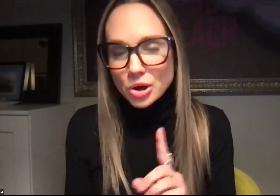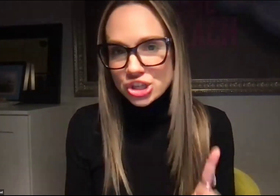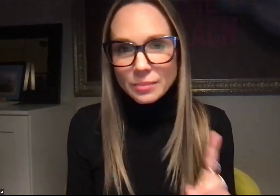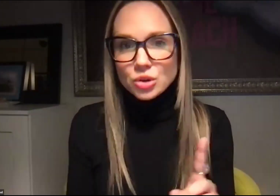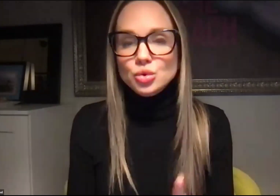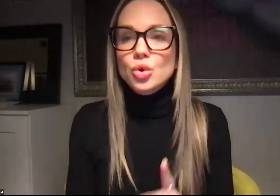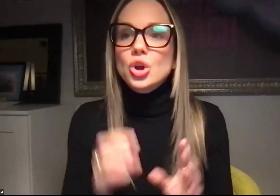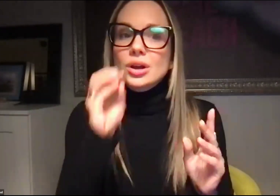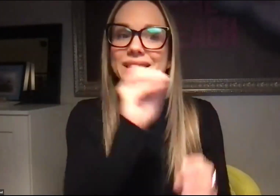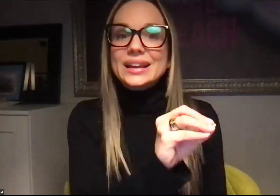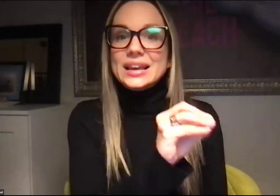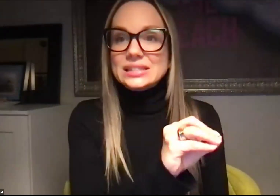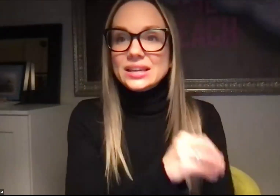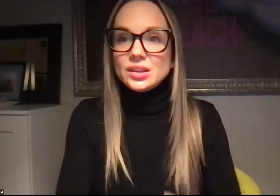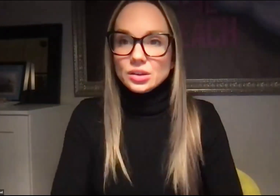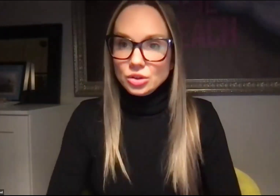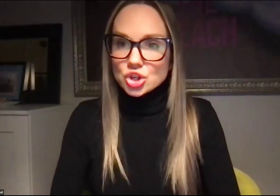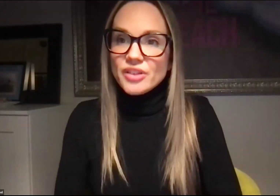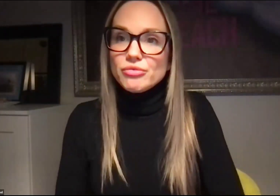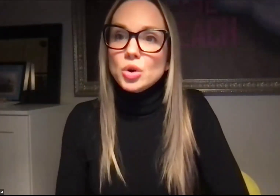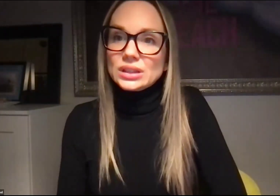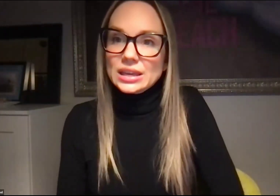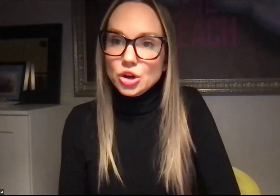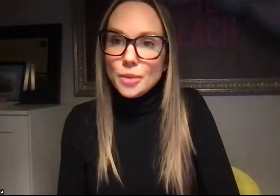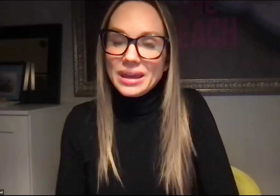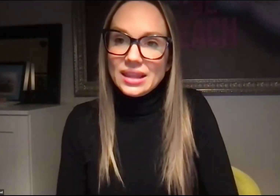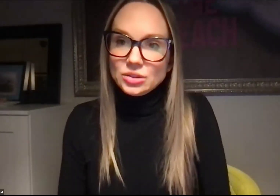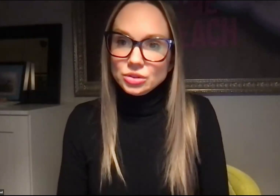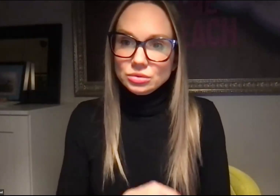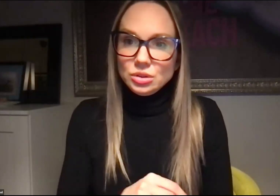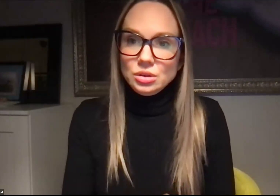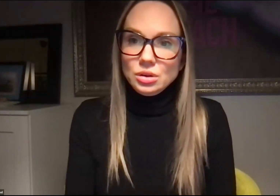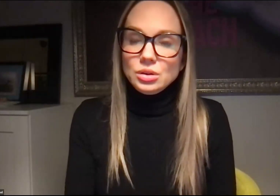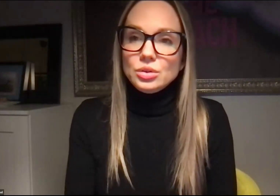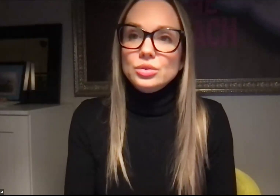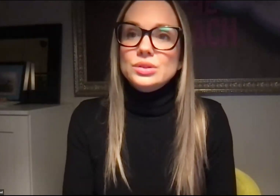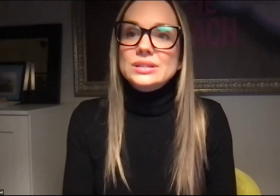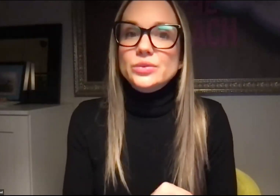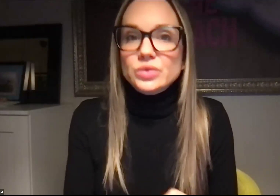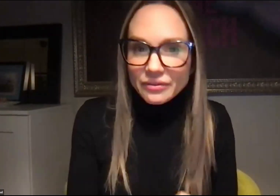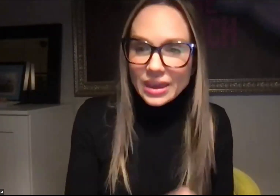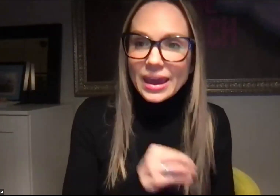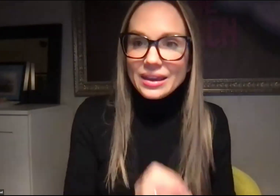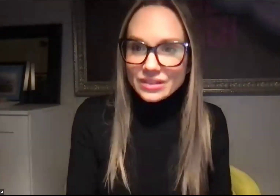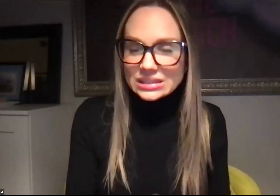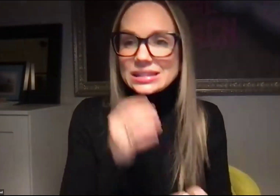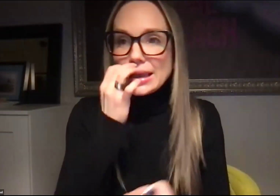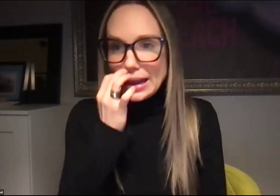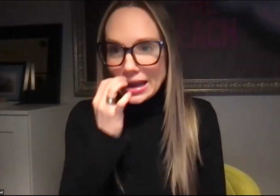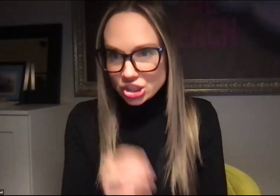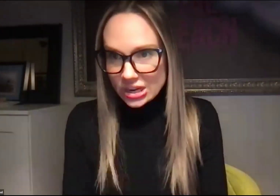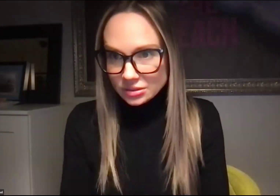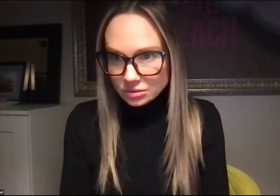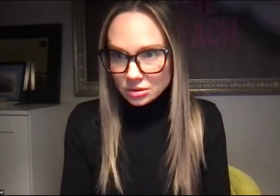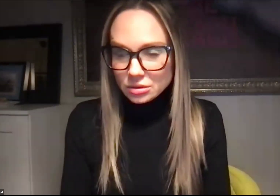OK? Pas chaque morceau. Les classiques que je vais vous montrer là maintenant, là. Si vous aviez à